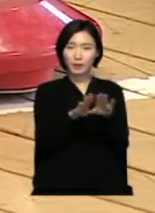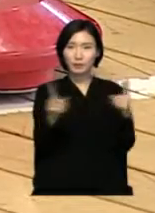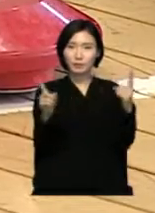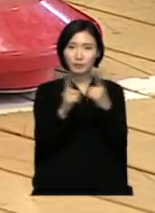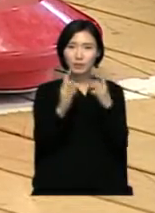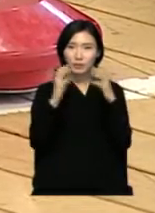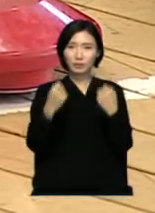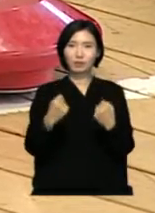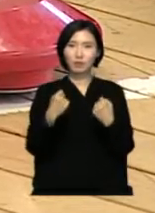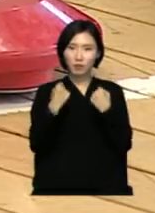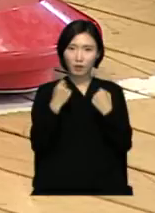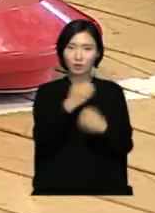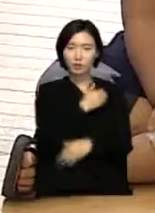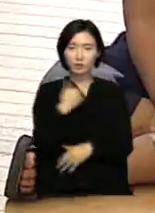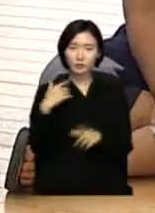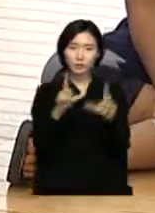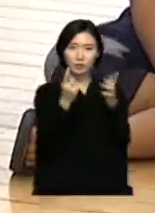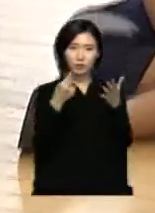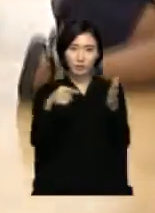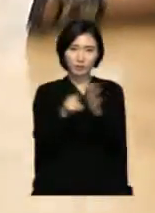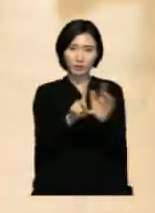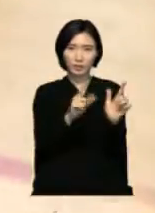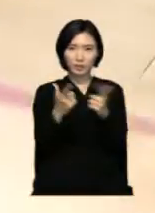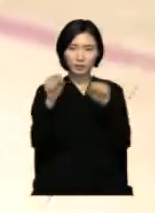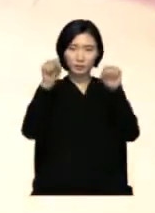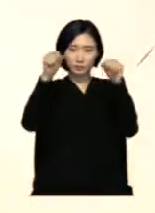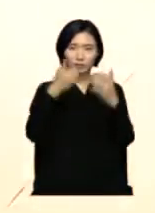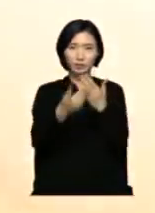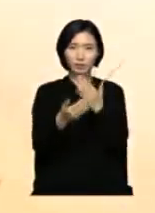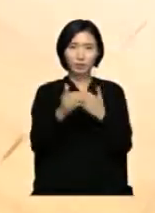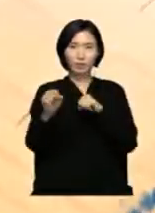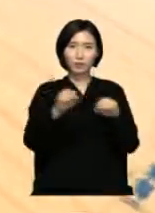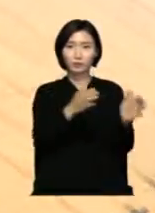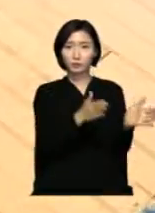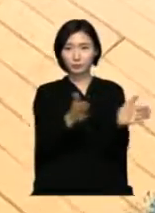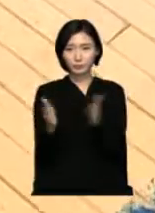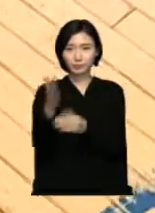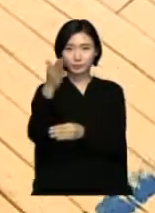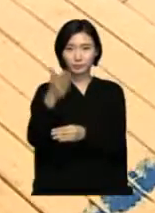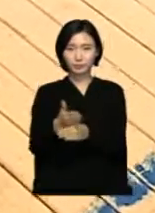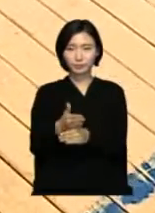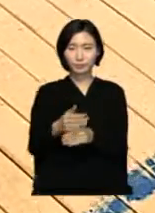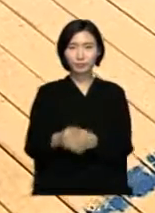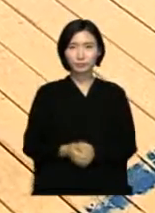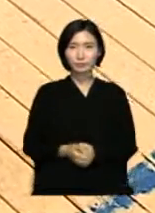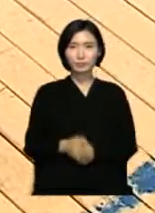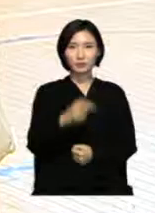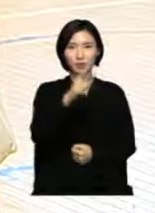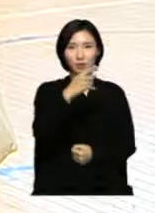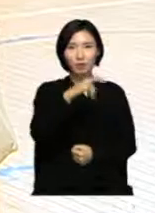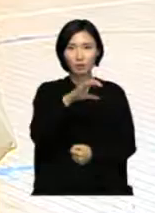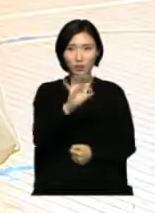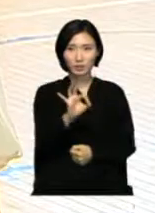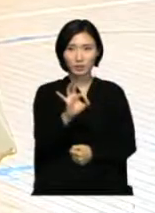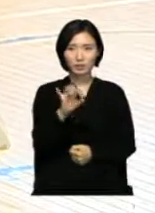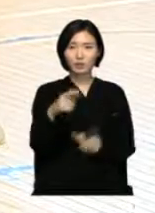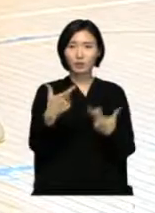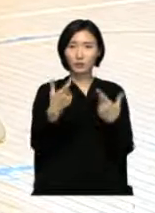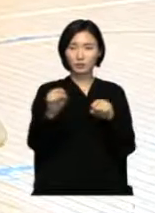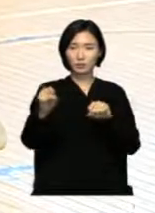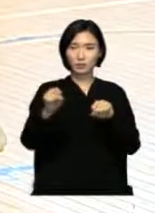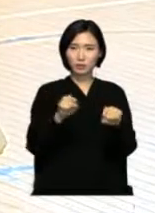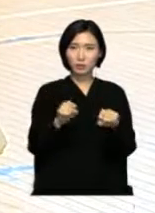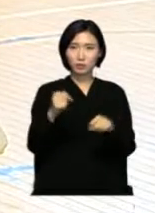스입니다 한 스포츠 체험활동을 마고 있 링 이런 활동